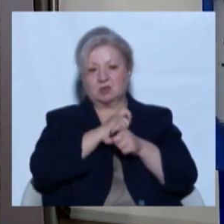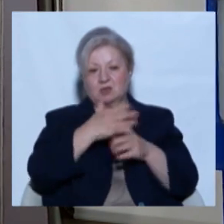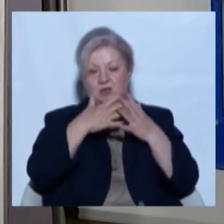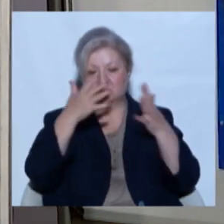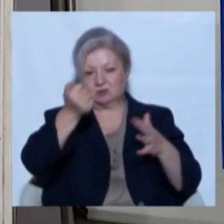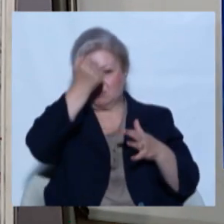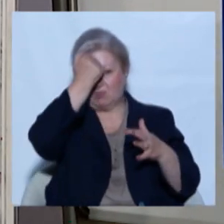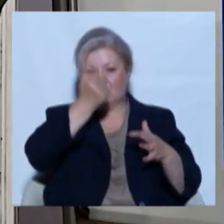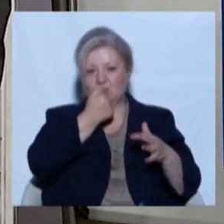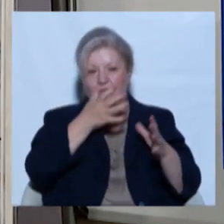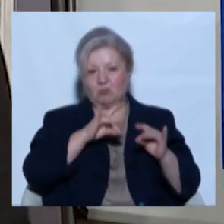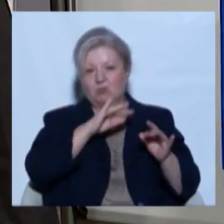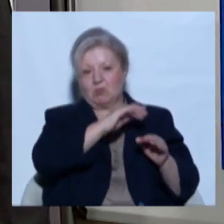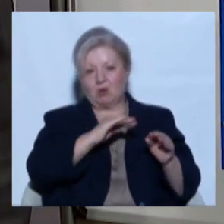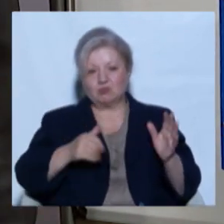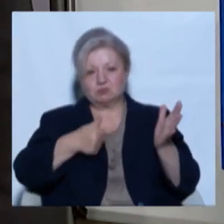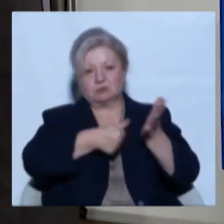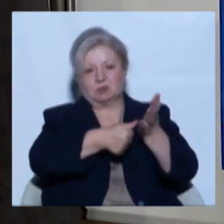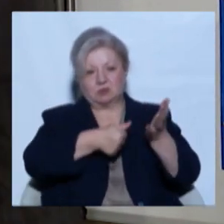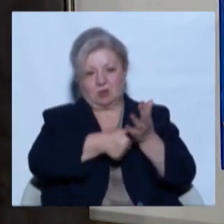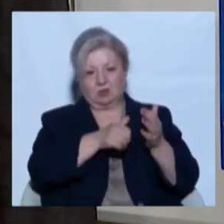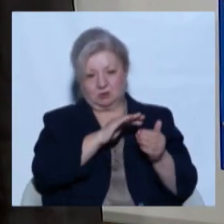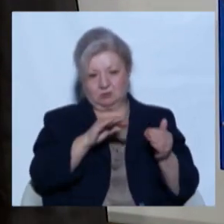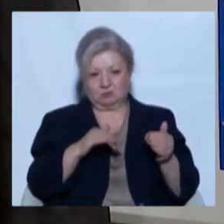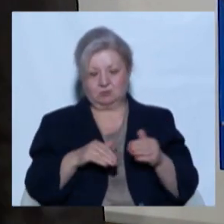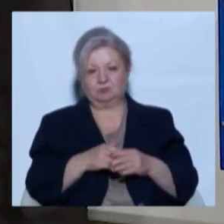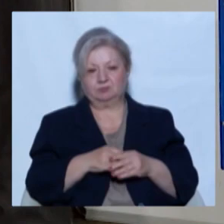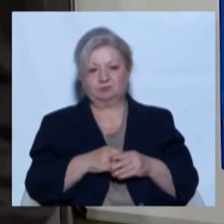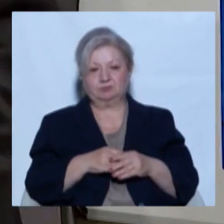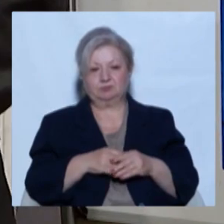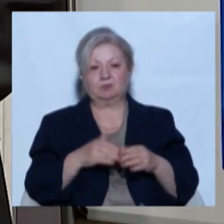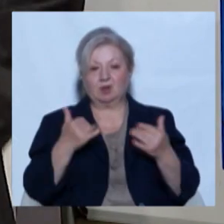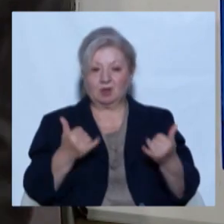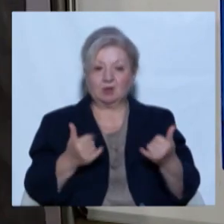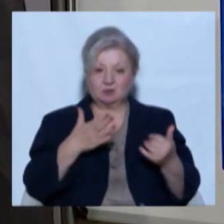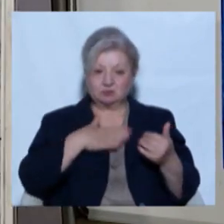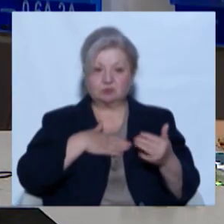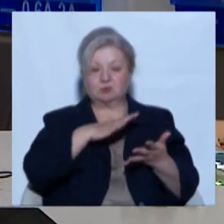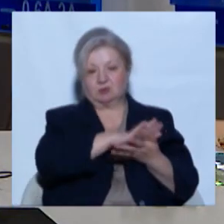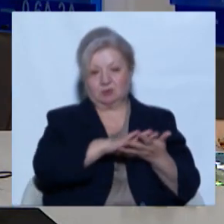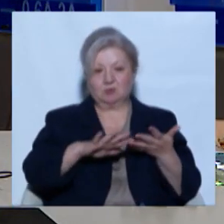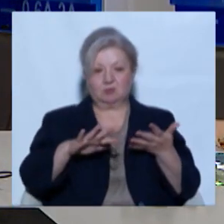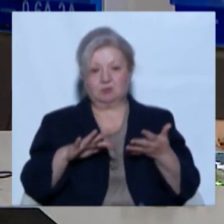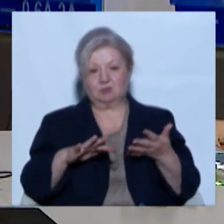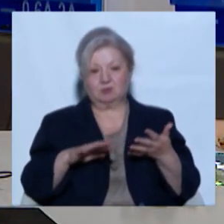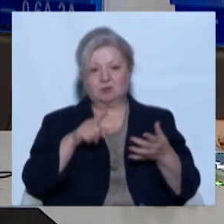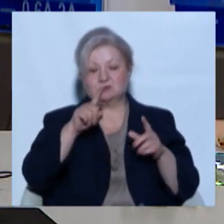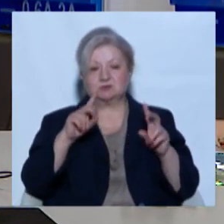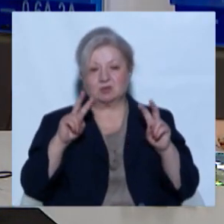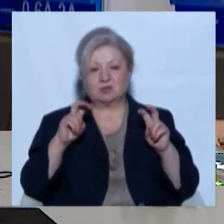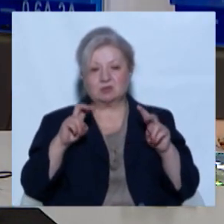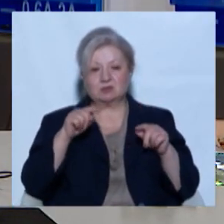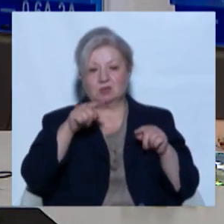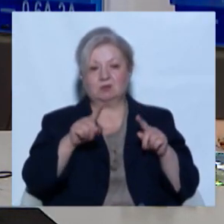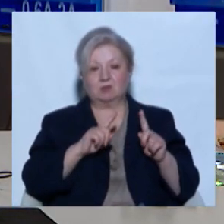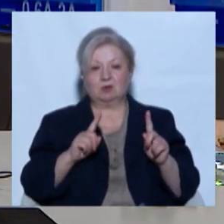კონსულტაცია გაუწიეს და ჩაატარებინეს ასეთი ექსპერიმენტი. ეხლა ჩვენ გავაგრძელოთ ის თემა,